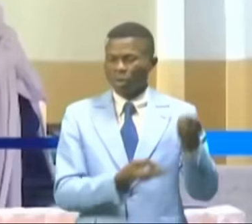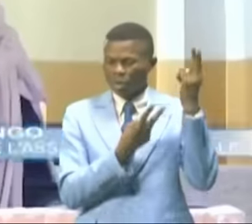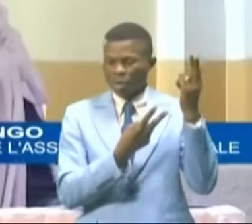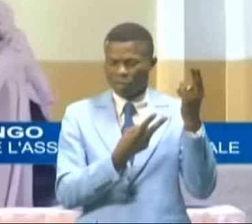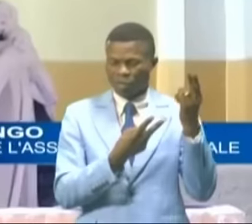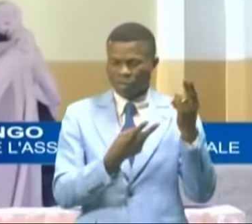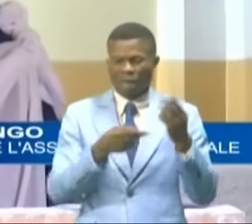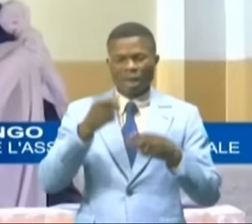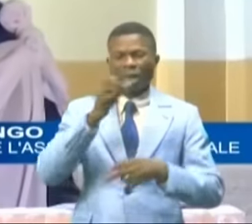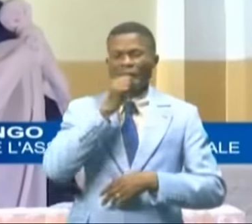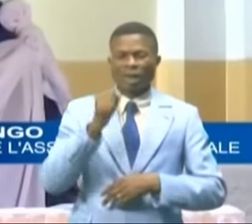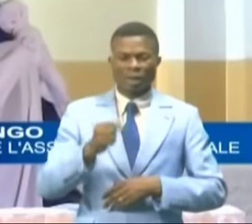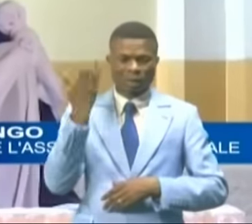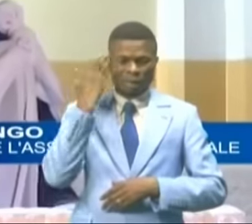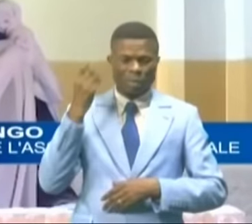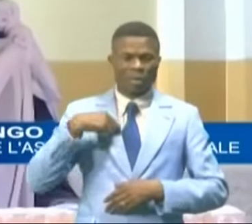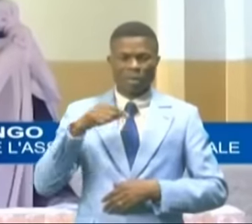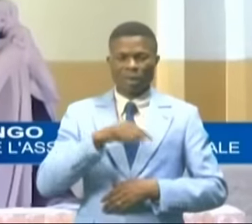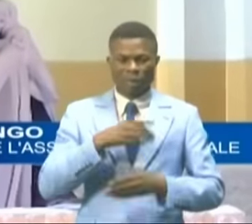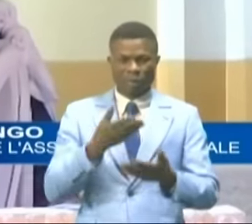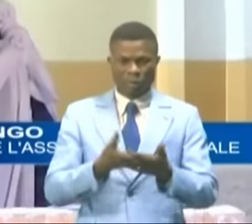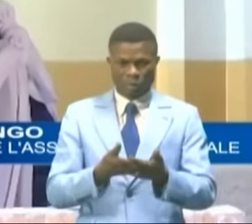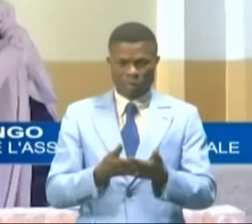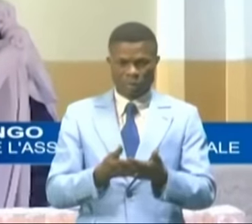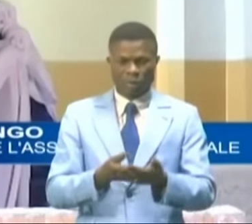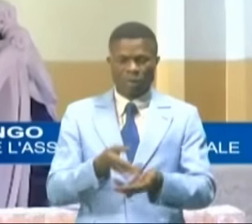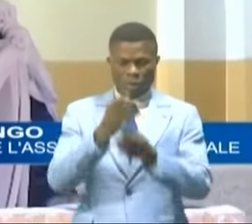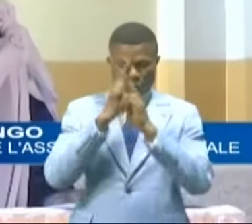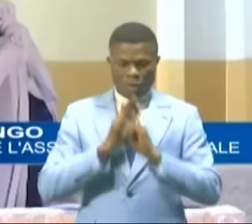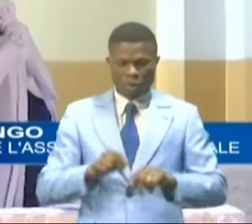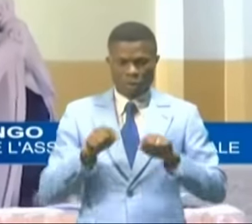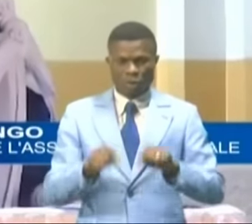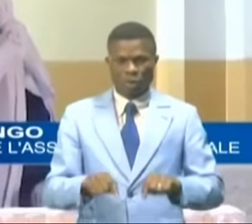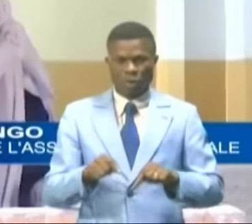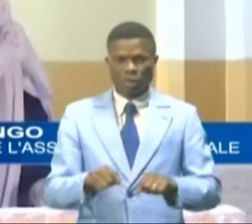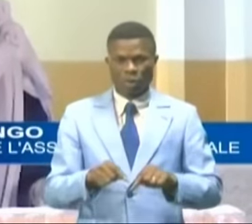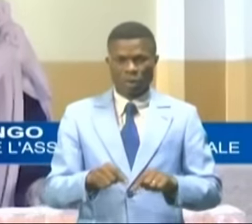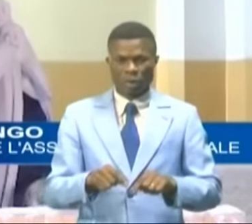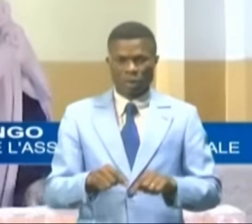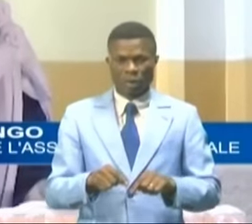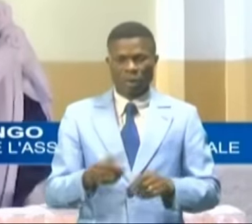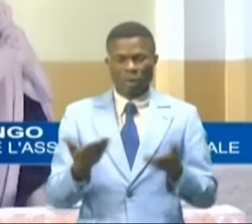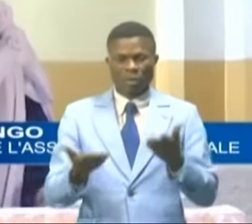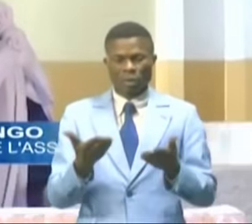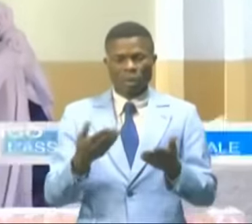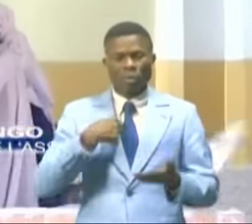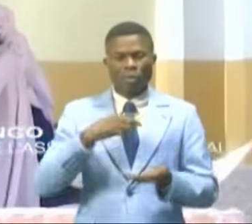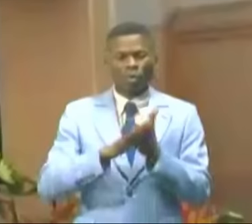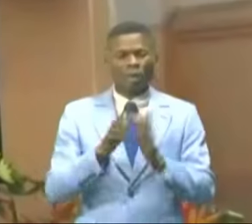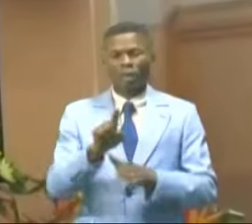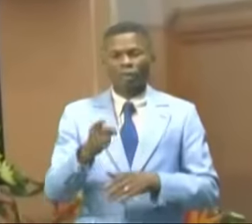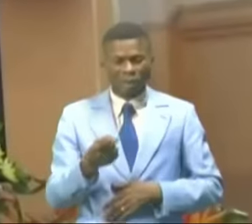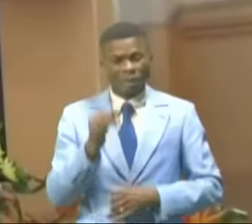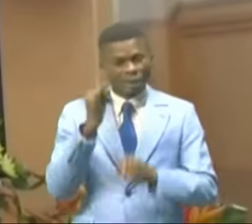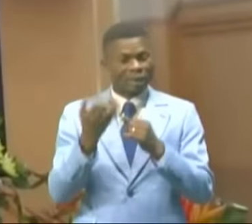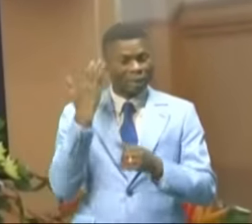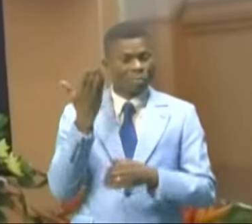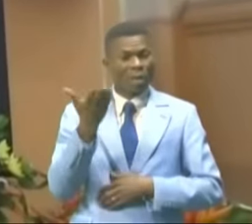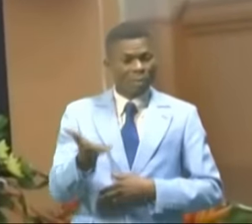principes nous guident. J'ai voulu l'honorer aujourd'hui car je ne serais pas ce que je suis si lui n'avait pas